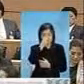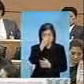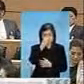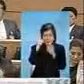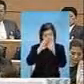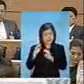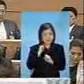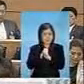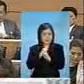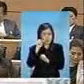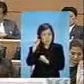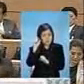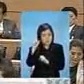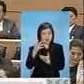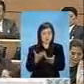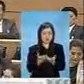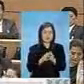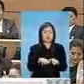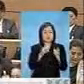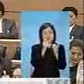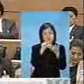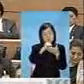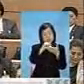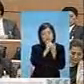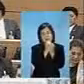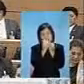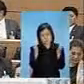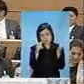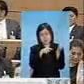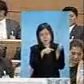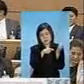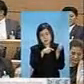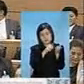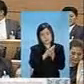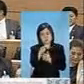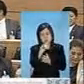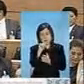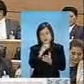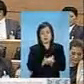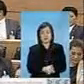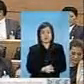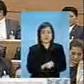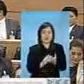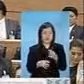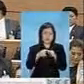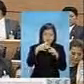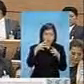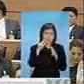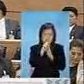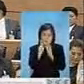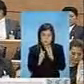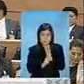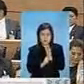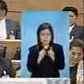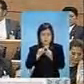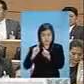เรื่องแก้รัฐธรรมนูญจะกินดิบไม่ทันสุกเสียด้วยซ้ำไปครับคือหมายความว่าไม่มีอะไรขัดกฎหมายไม่มีอะไรล้มล้าง